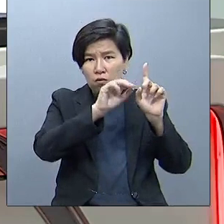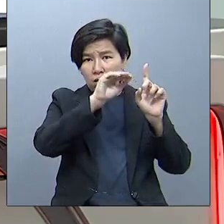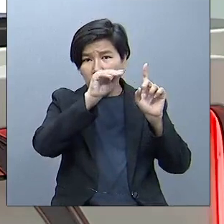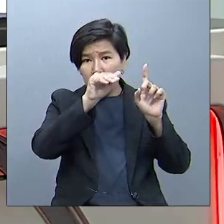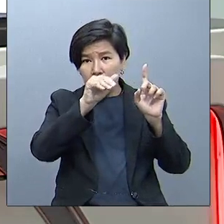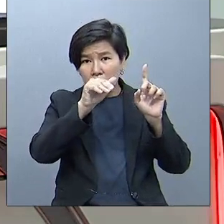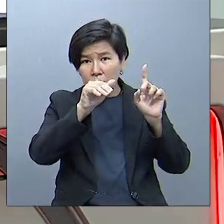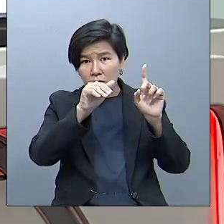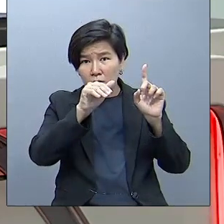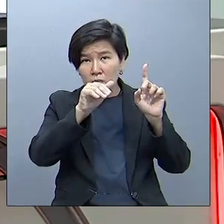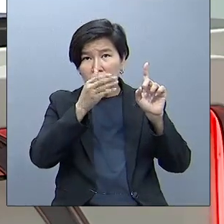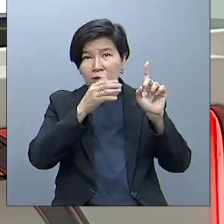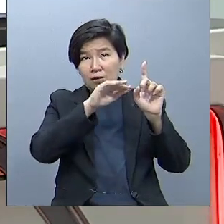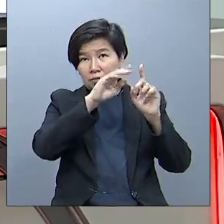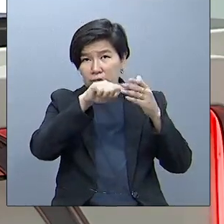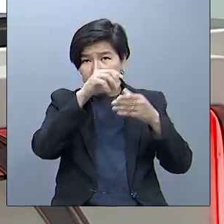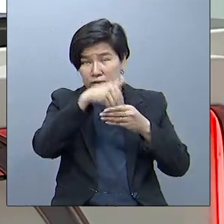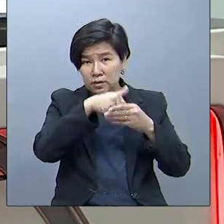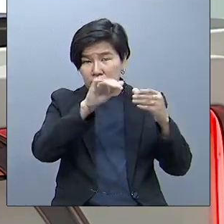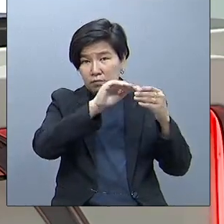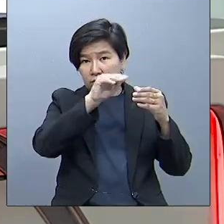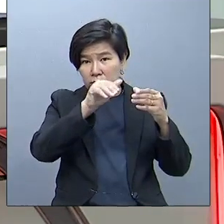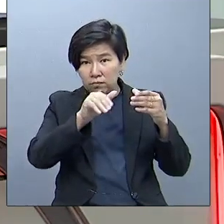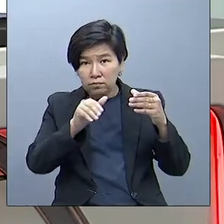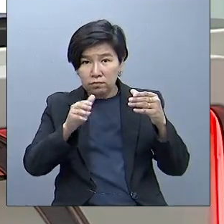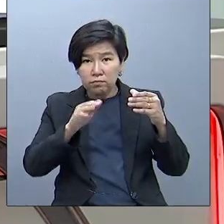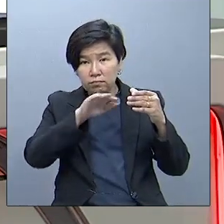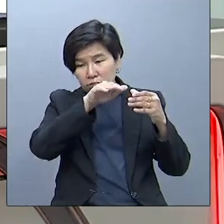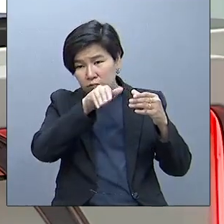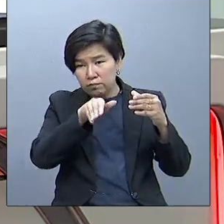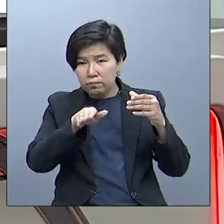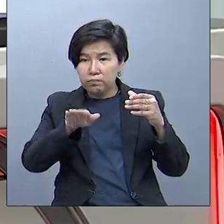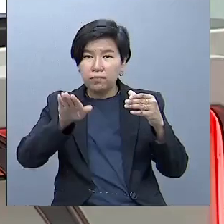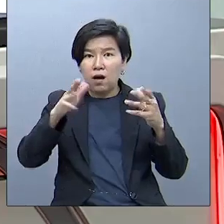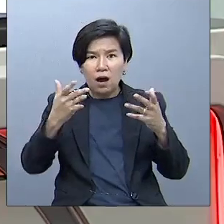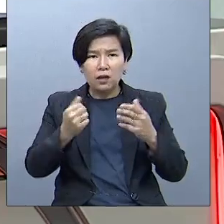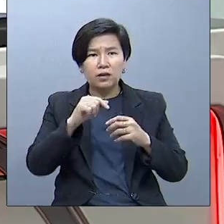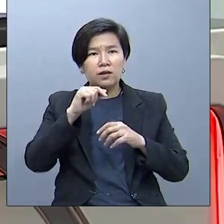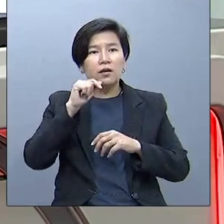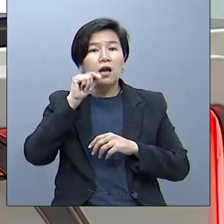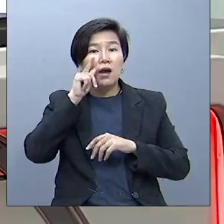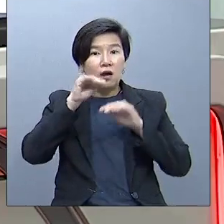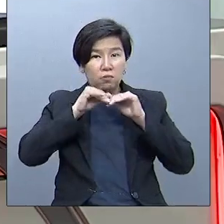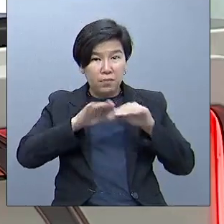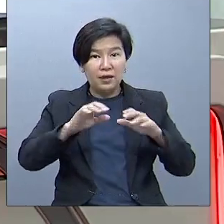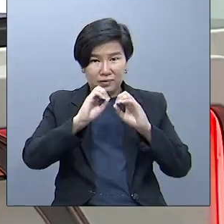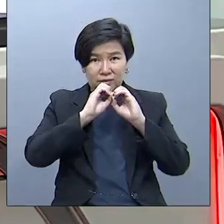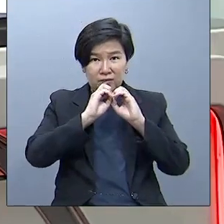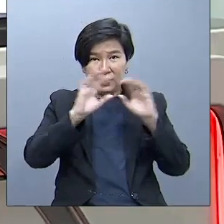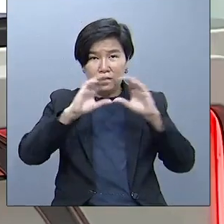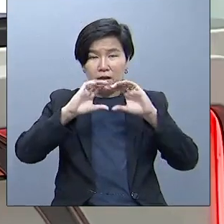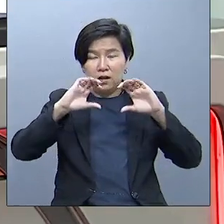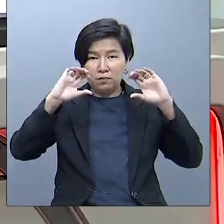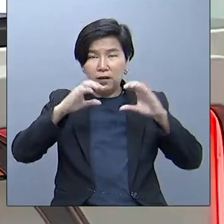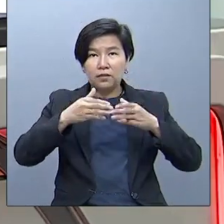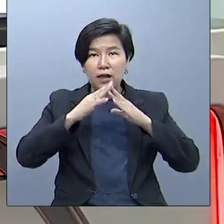ขึ้นหลงการเลือกตั้งแต่ใวนนี้เมอสัครู่ที่มีการถแหงความชัดเจนแล้วในเรงการจัดตงรัฐบาก็ดู